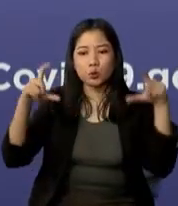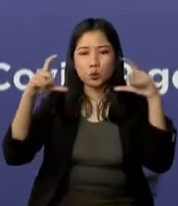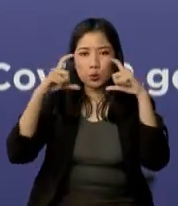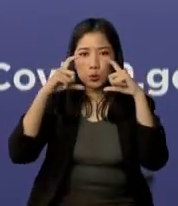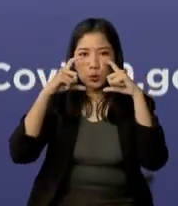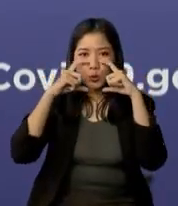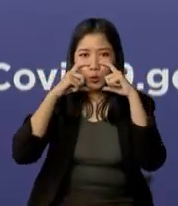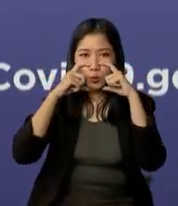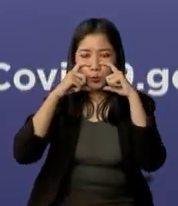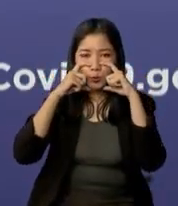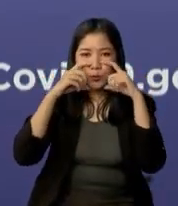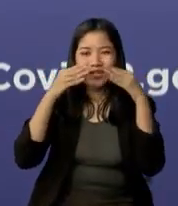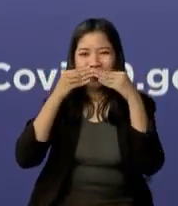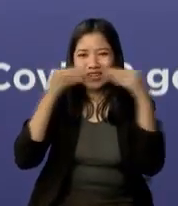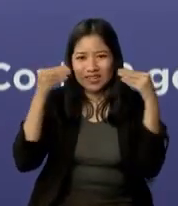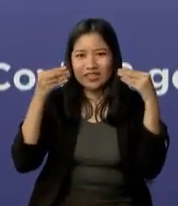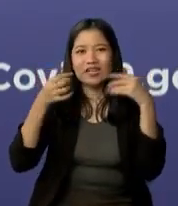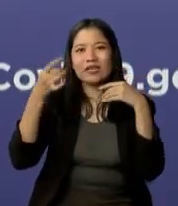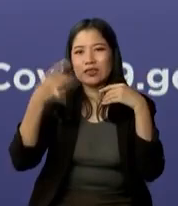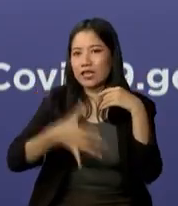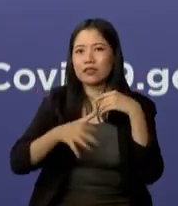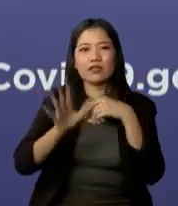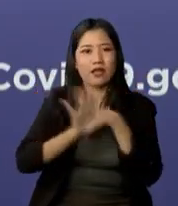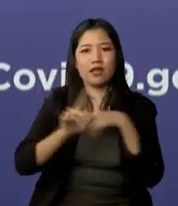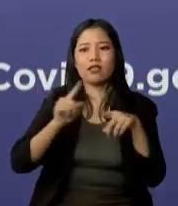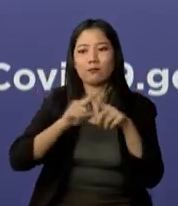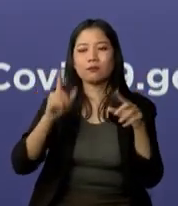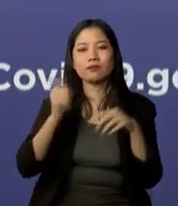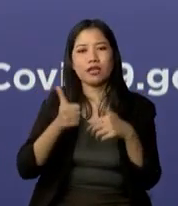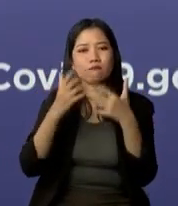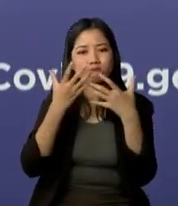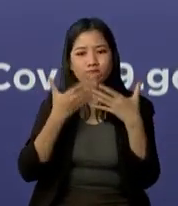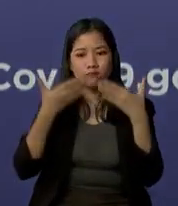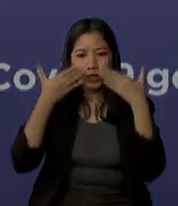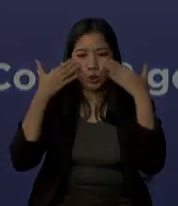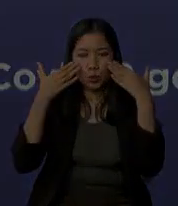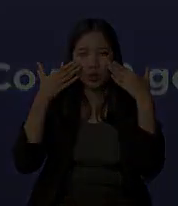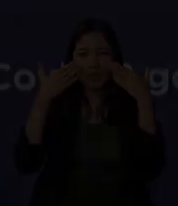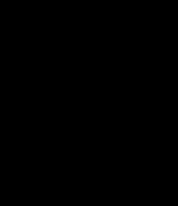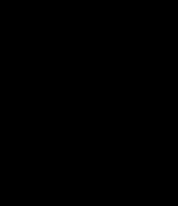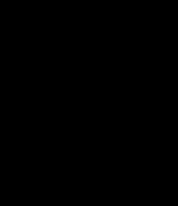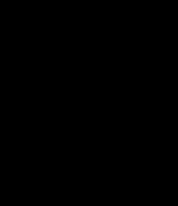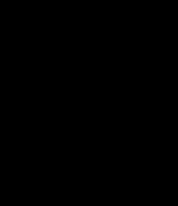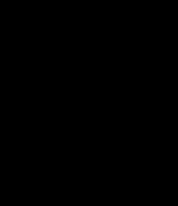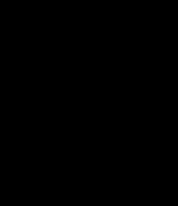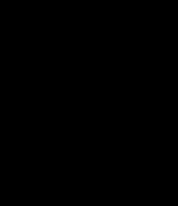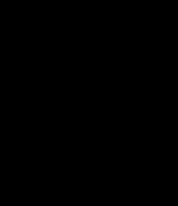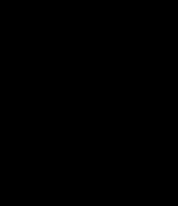mulut secara ketat, namun mampu melindungi keseluruhannya dengan baik.